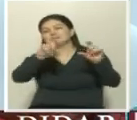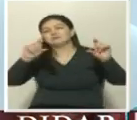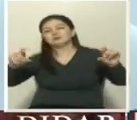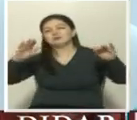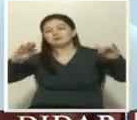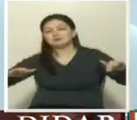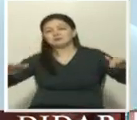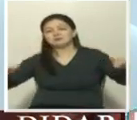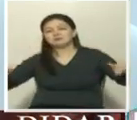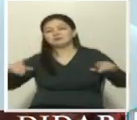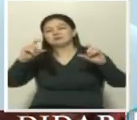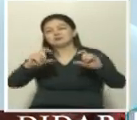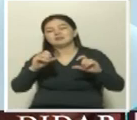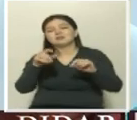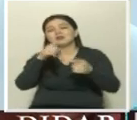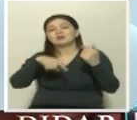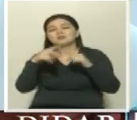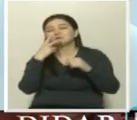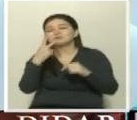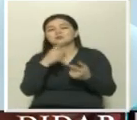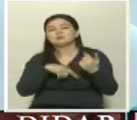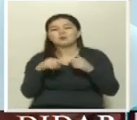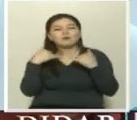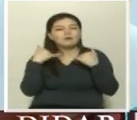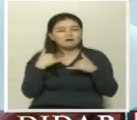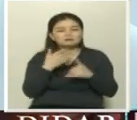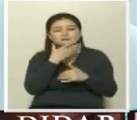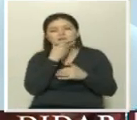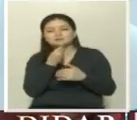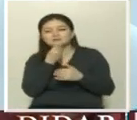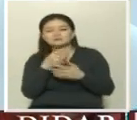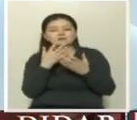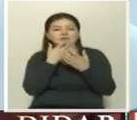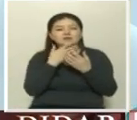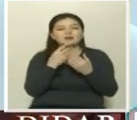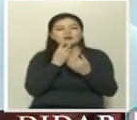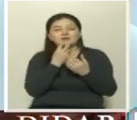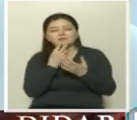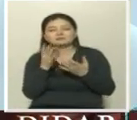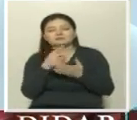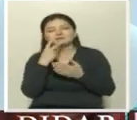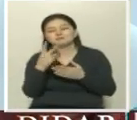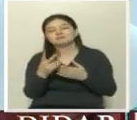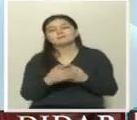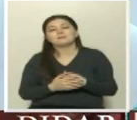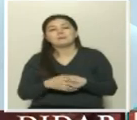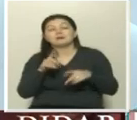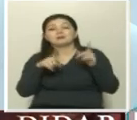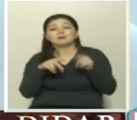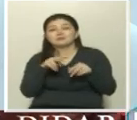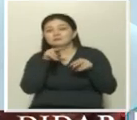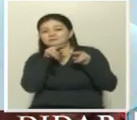вчера была постановка о маленьком мальчике Армани и агусе все внимание детей было приковано к игре актеров иногда